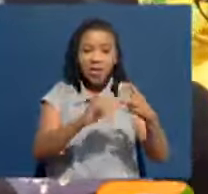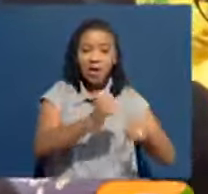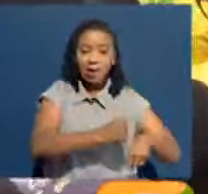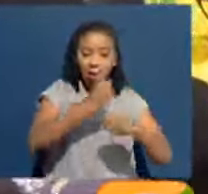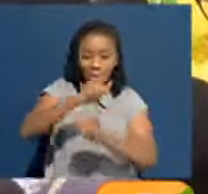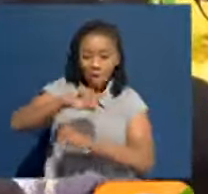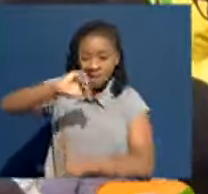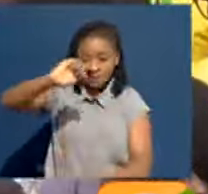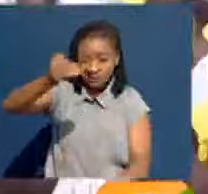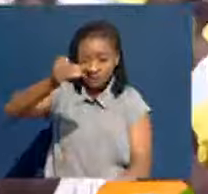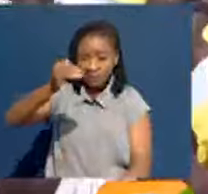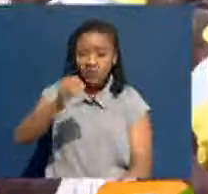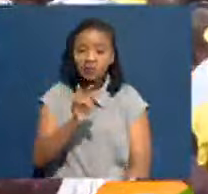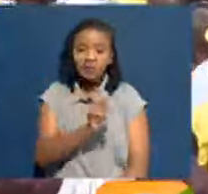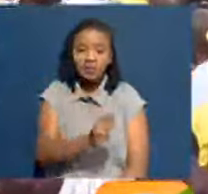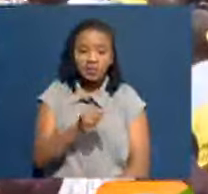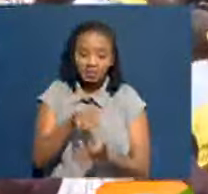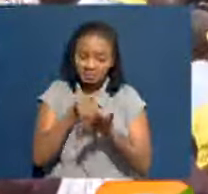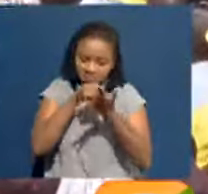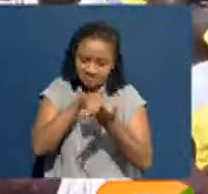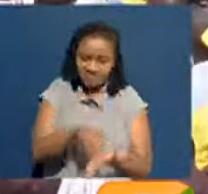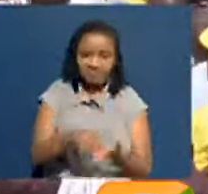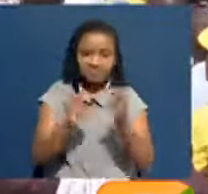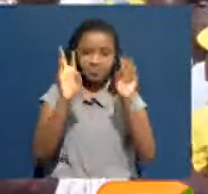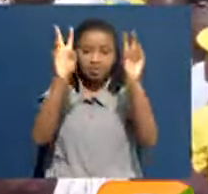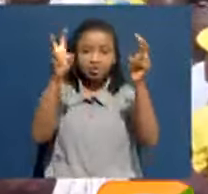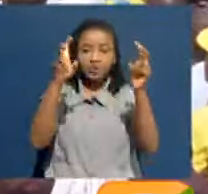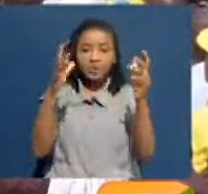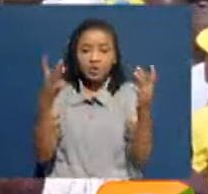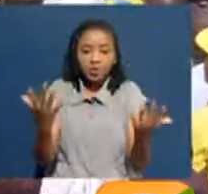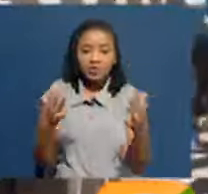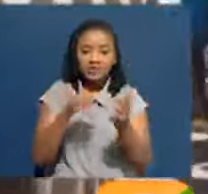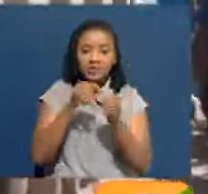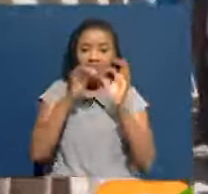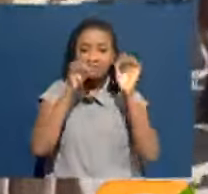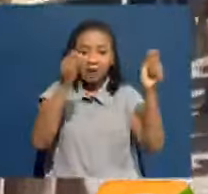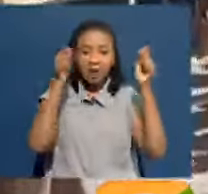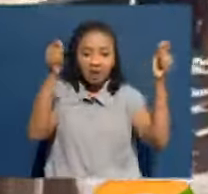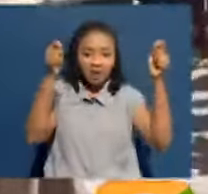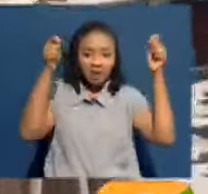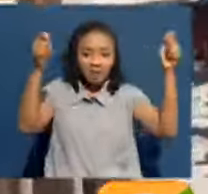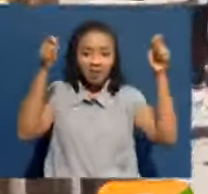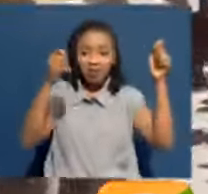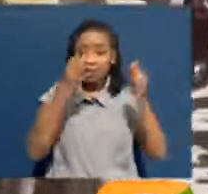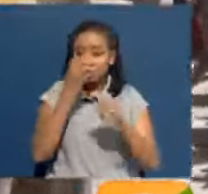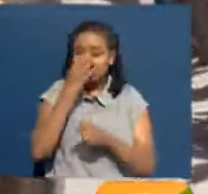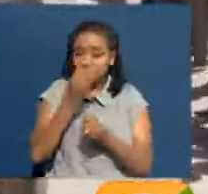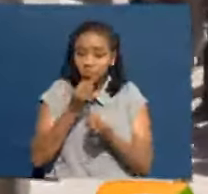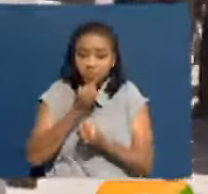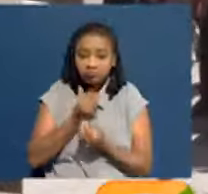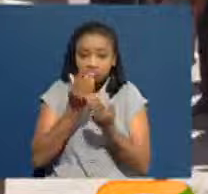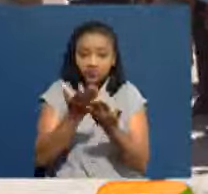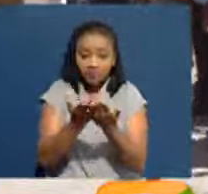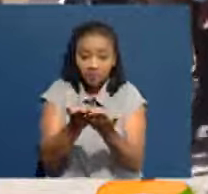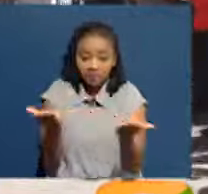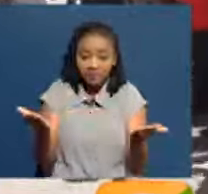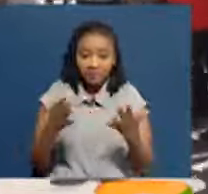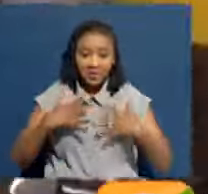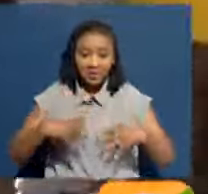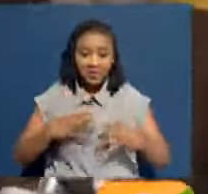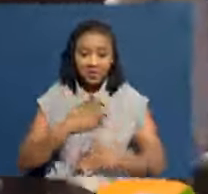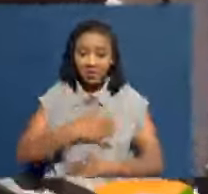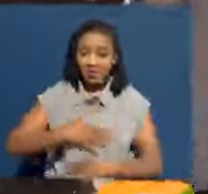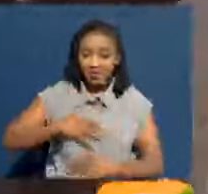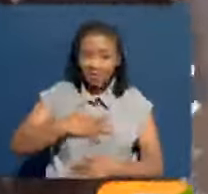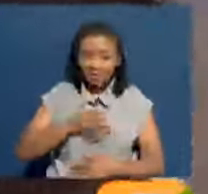suala la maandamano yanayoshinikizwa na muungano wa Azimio. Ruto akiwaelezea wenyeji hapa kuwa